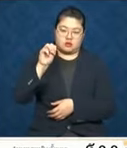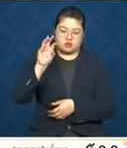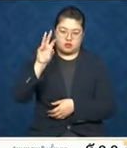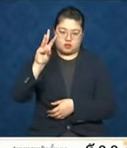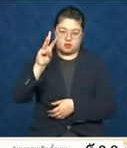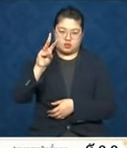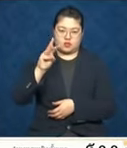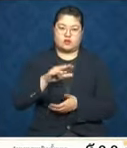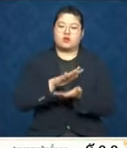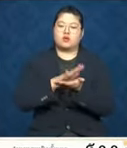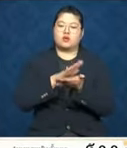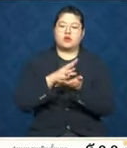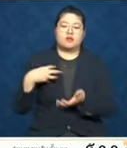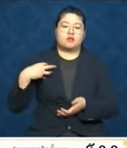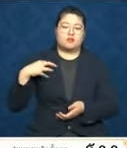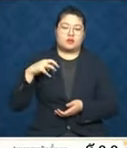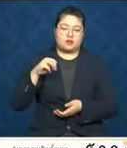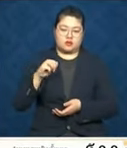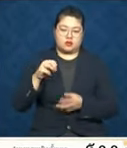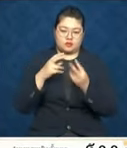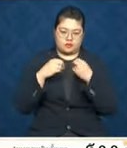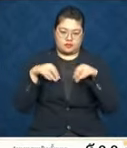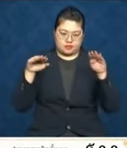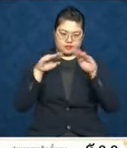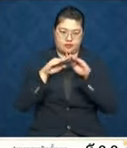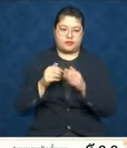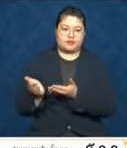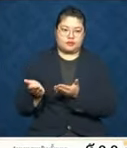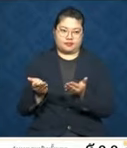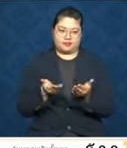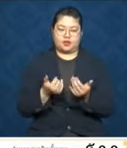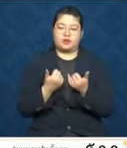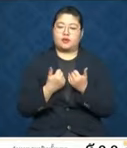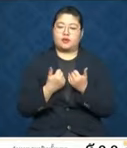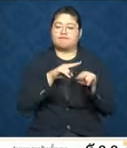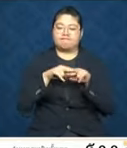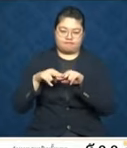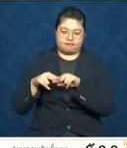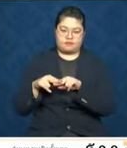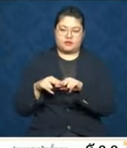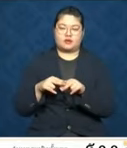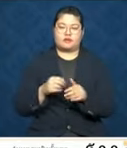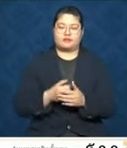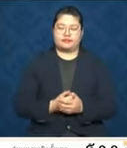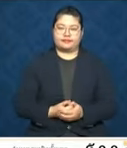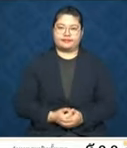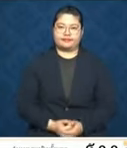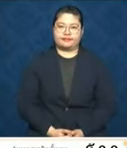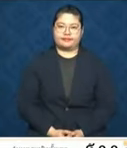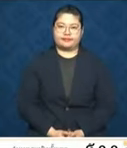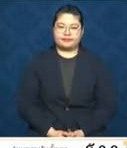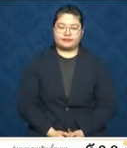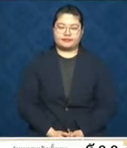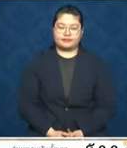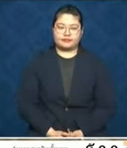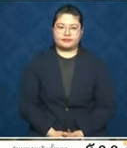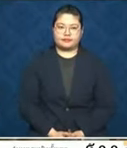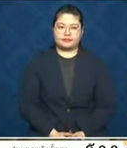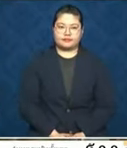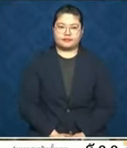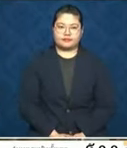ไมดลวิทยานุสรณ์ครับจังหวัดนครปฐมครับซึ่งกำลังนั่งฟังอยู่ชั้นบนเช่นเดียวกันครับ